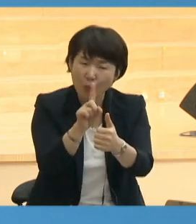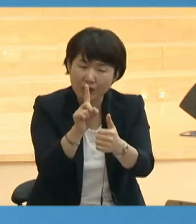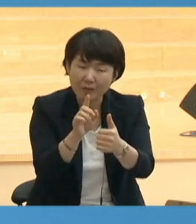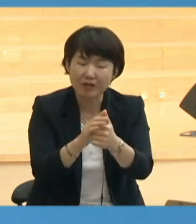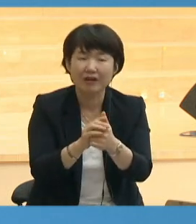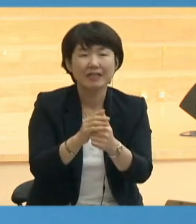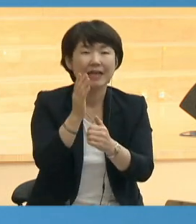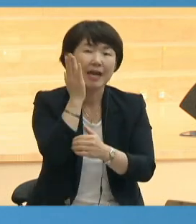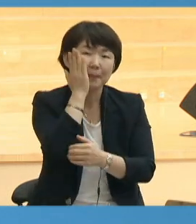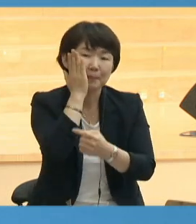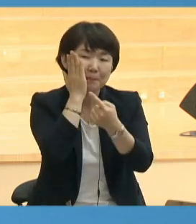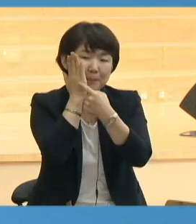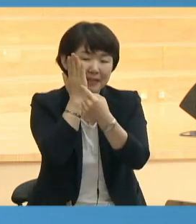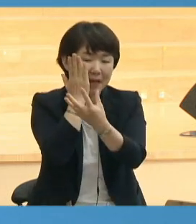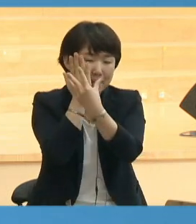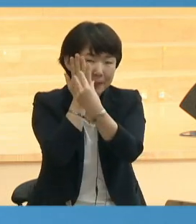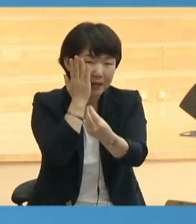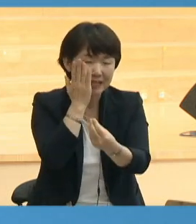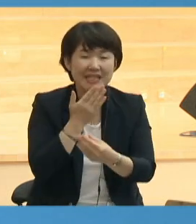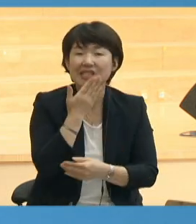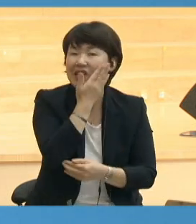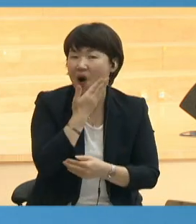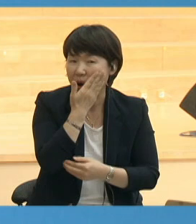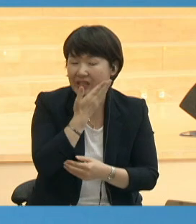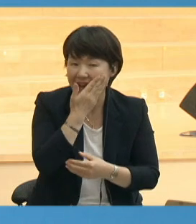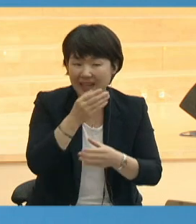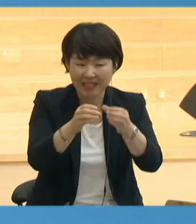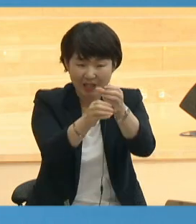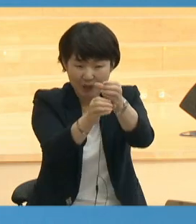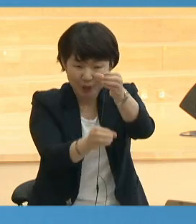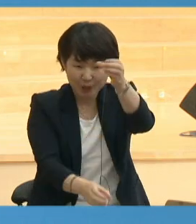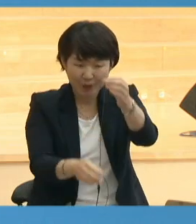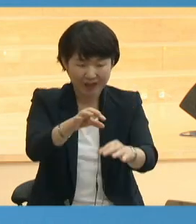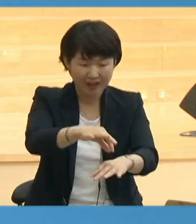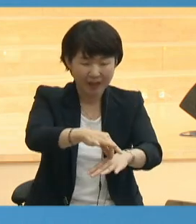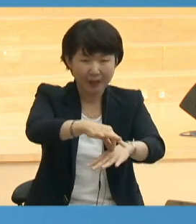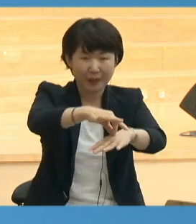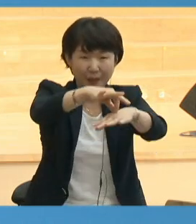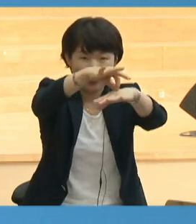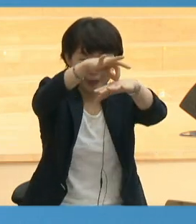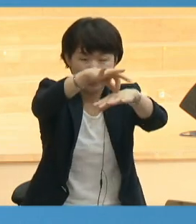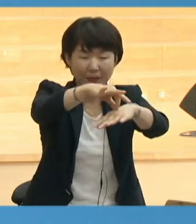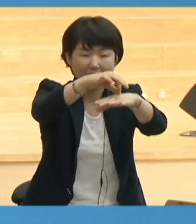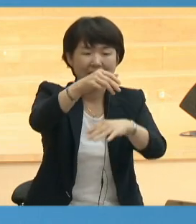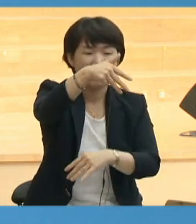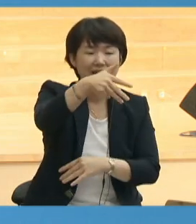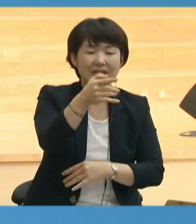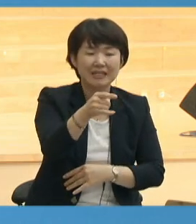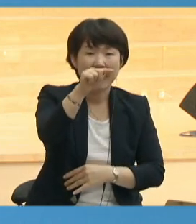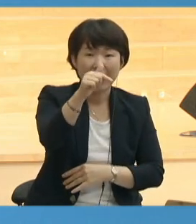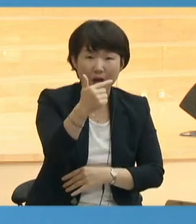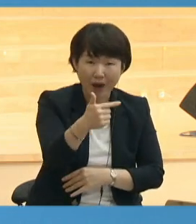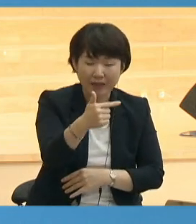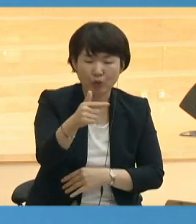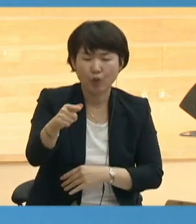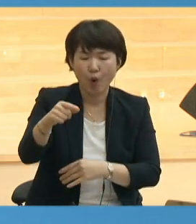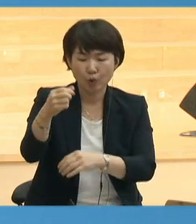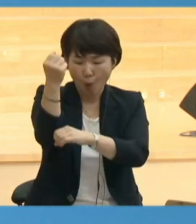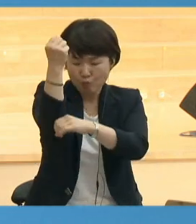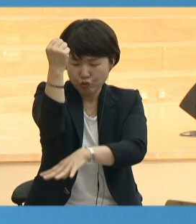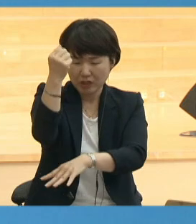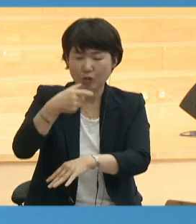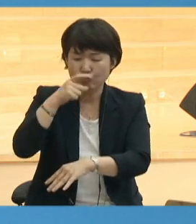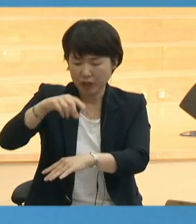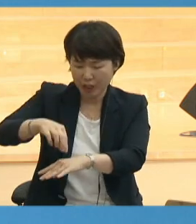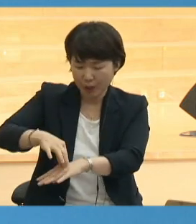영양분이 로 말 직접 양분 그걸 수정하는 체관 제가 있습니다 그리고 뿌리에서 올라오는 물을 수산물과 니슨